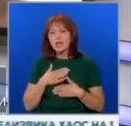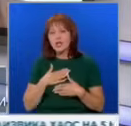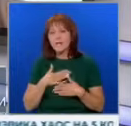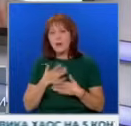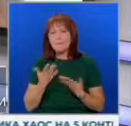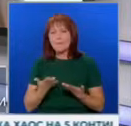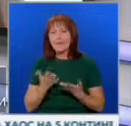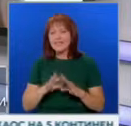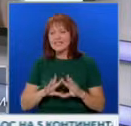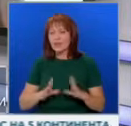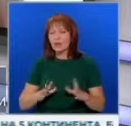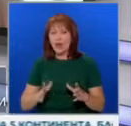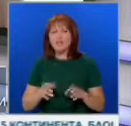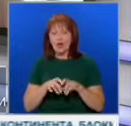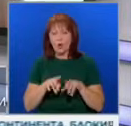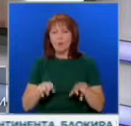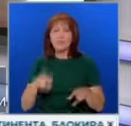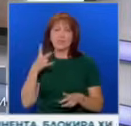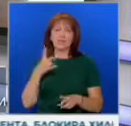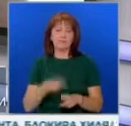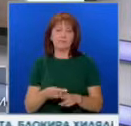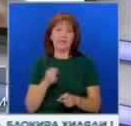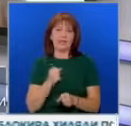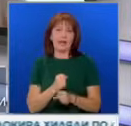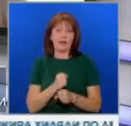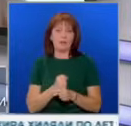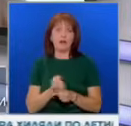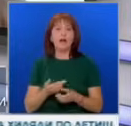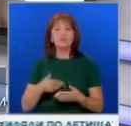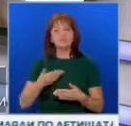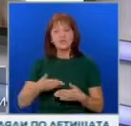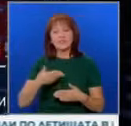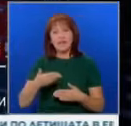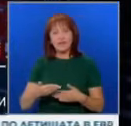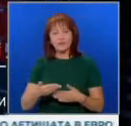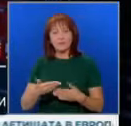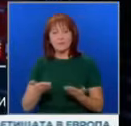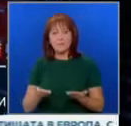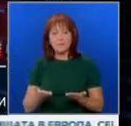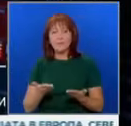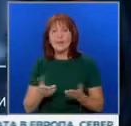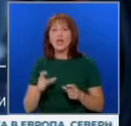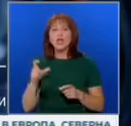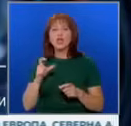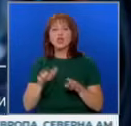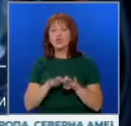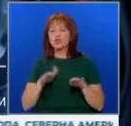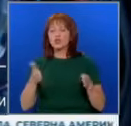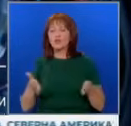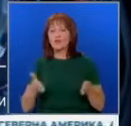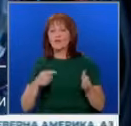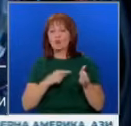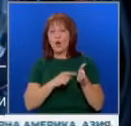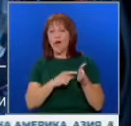имаме ситуация, в която компютрите спират да работят вследствие на даден софтуер. Това е основно софтуер, който се ползва